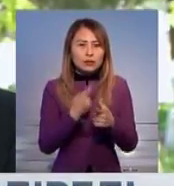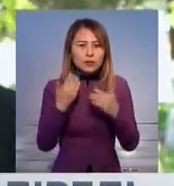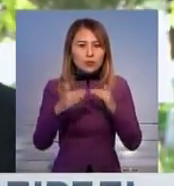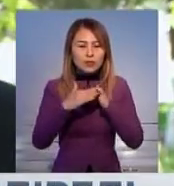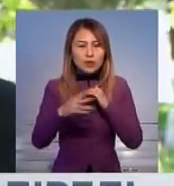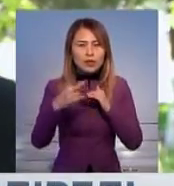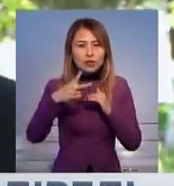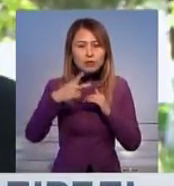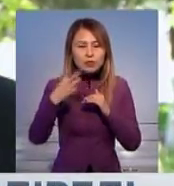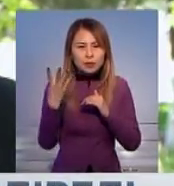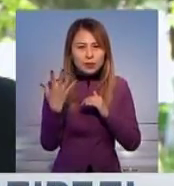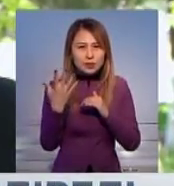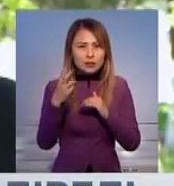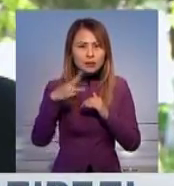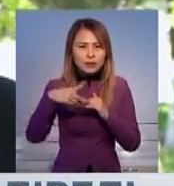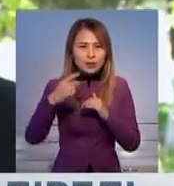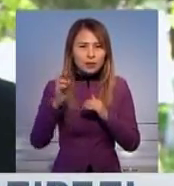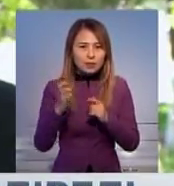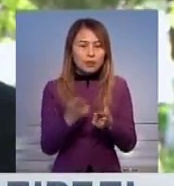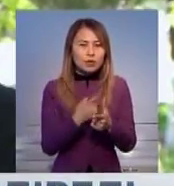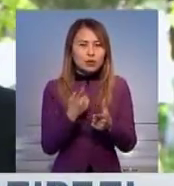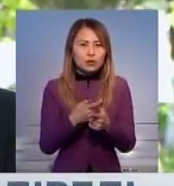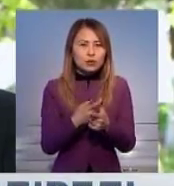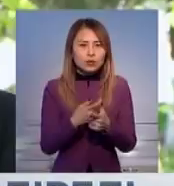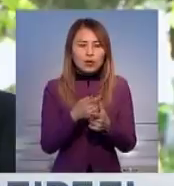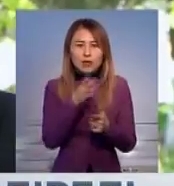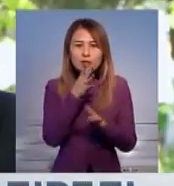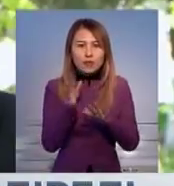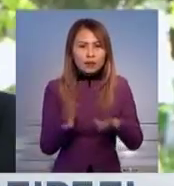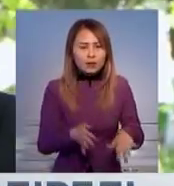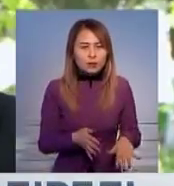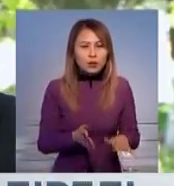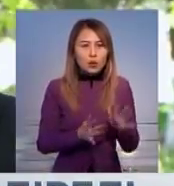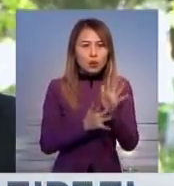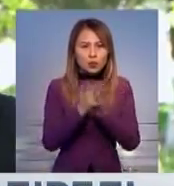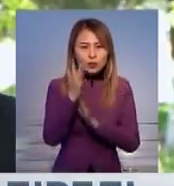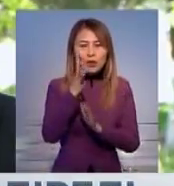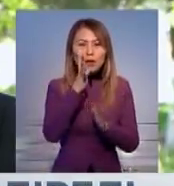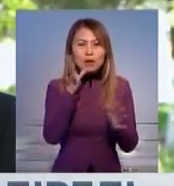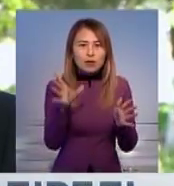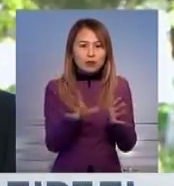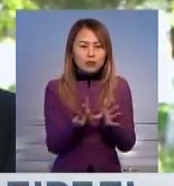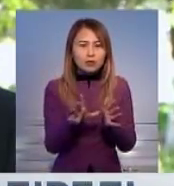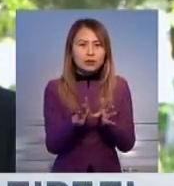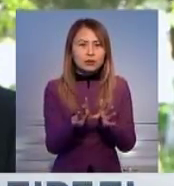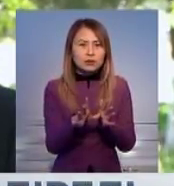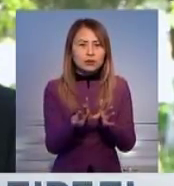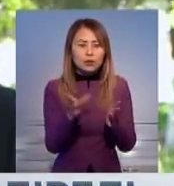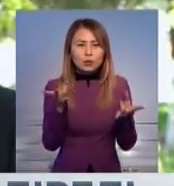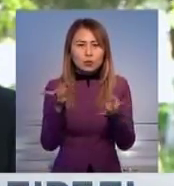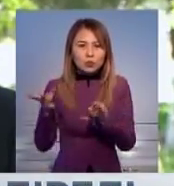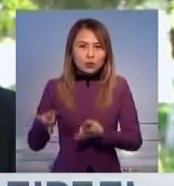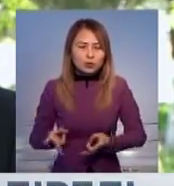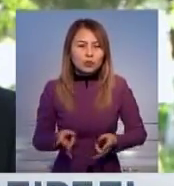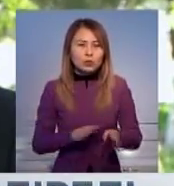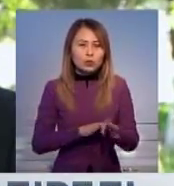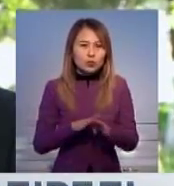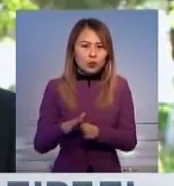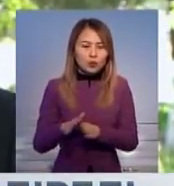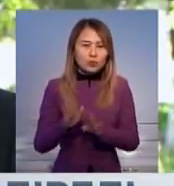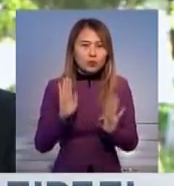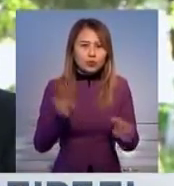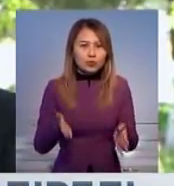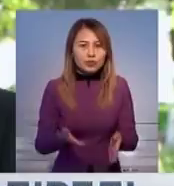25 мегаватт біздің ауданның осы кейінгі кезде өскен электрге деген жаңа мұқтаждығын толық